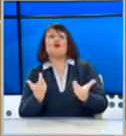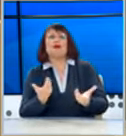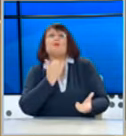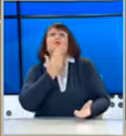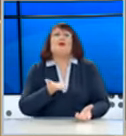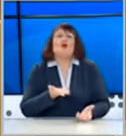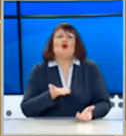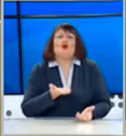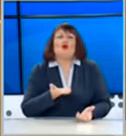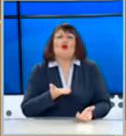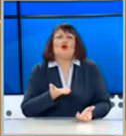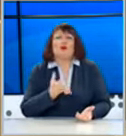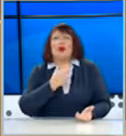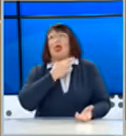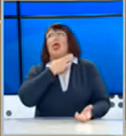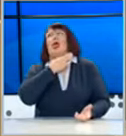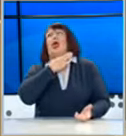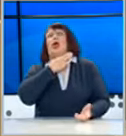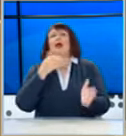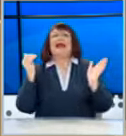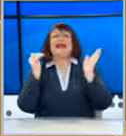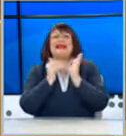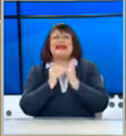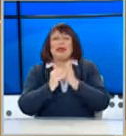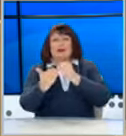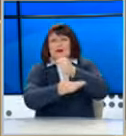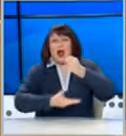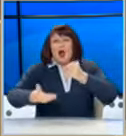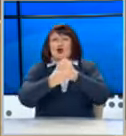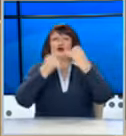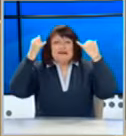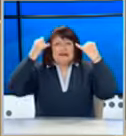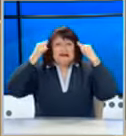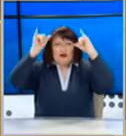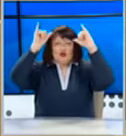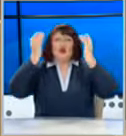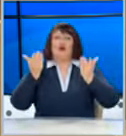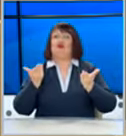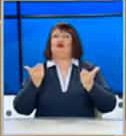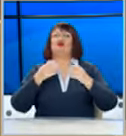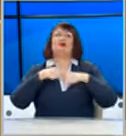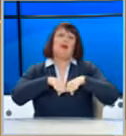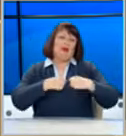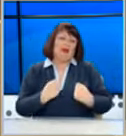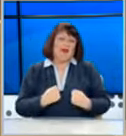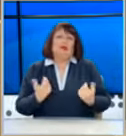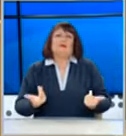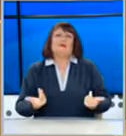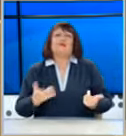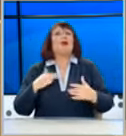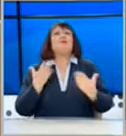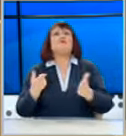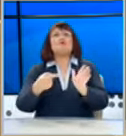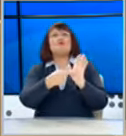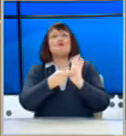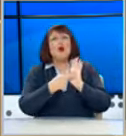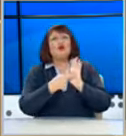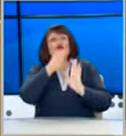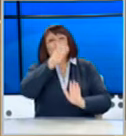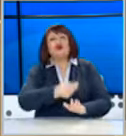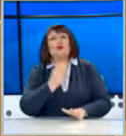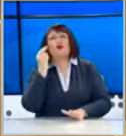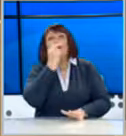και οδηγεί βυθύ σε απελπισία χιλιάδες αγρότες και κτηνοτρόφους. Πώς λοιπόν θέλετε να εμφανίζετε τον εαυτό σας